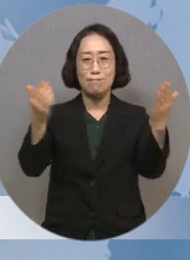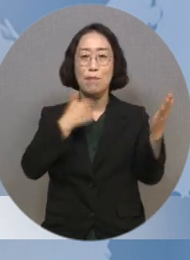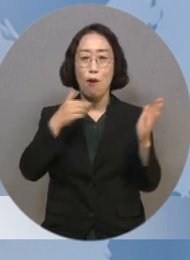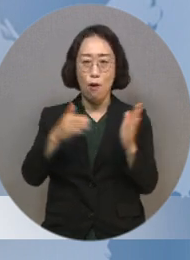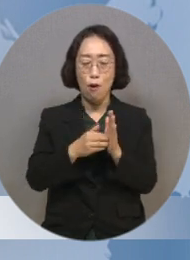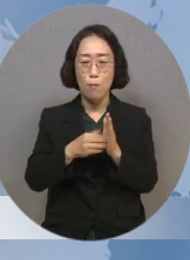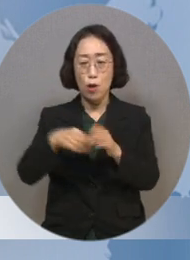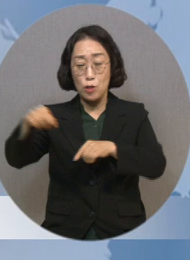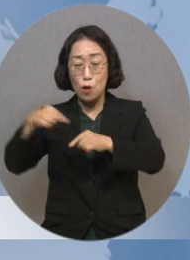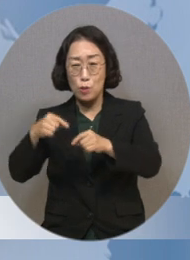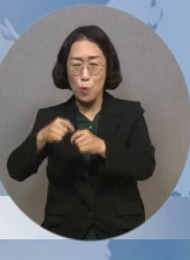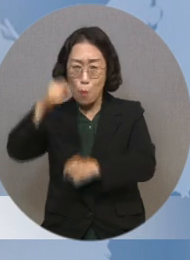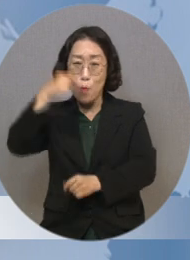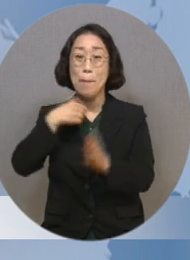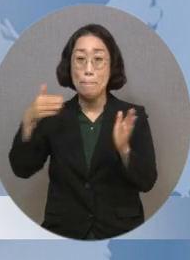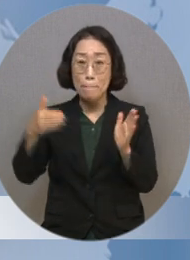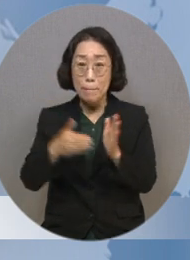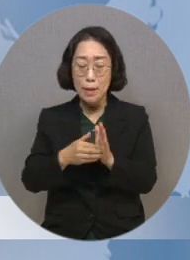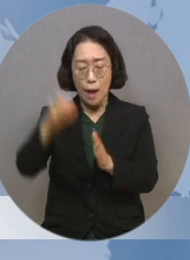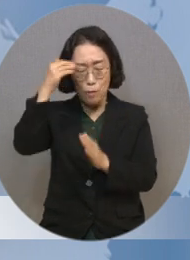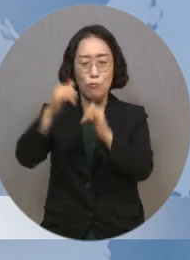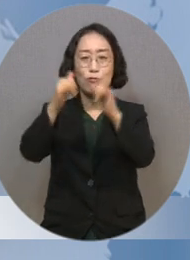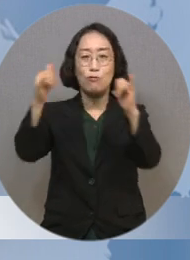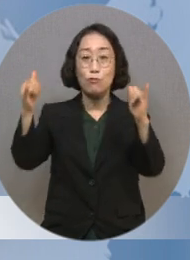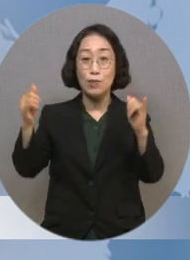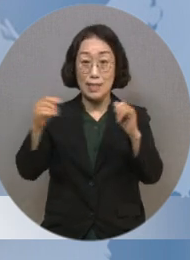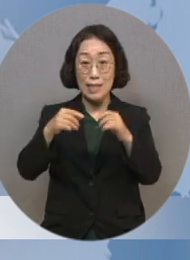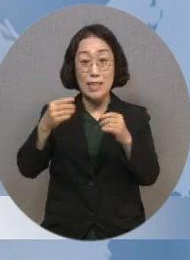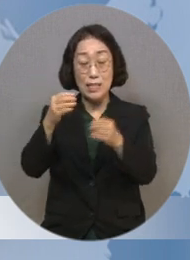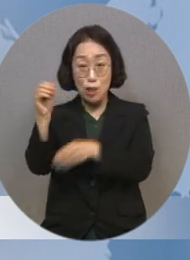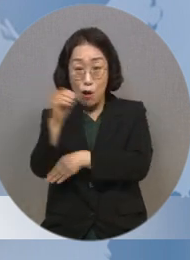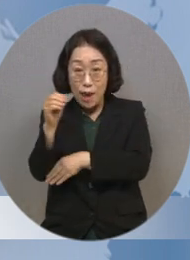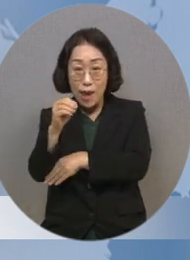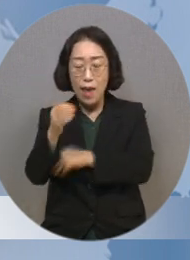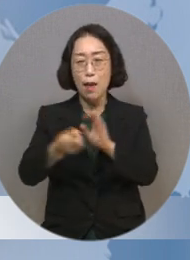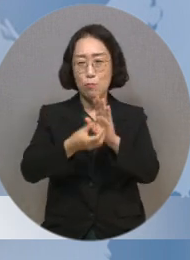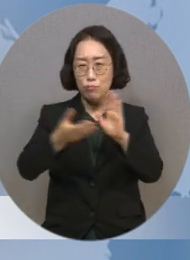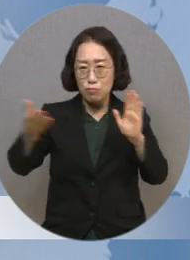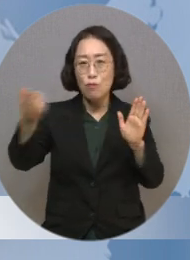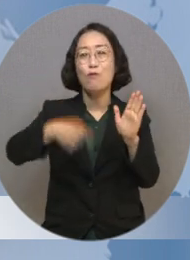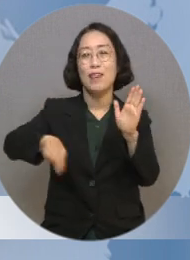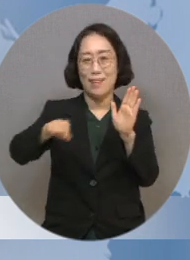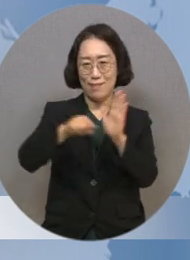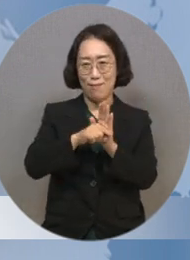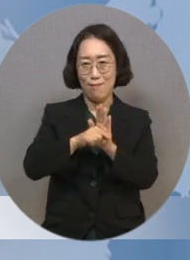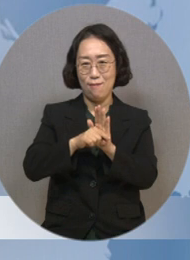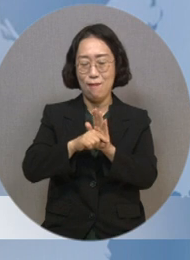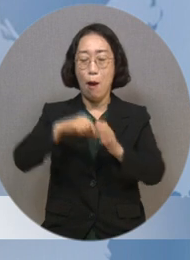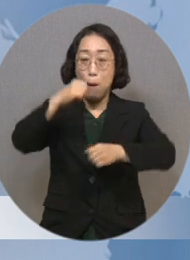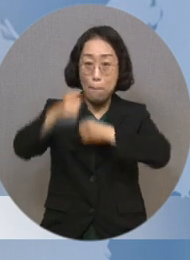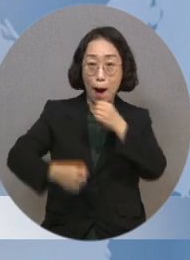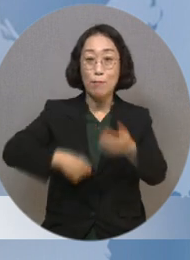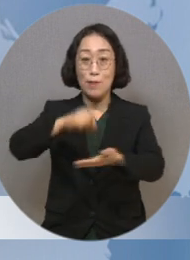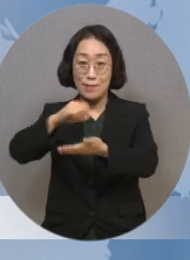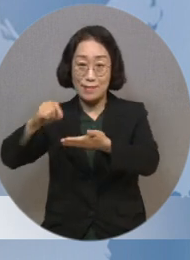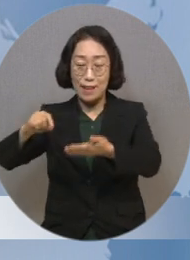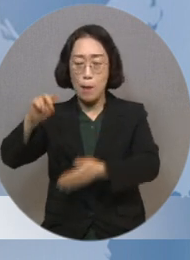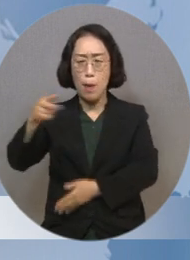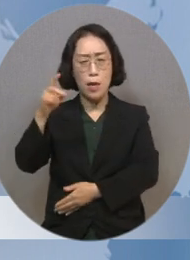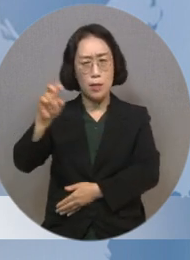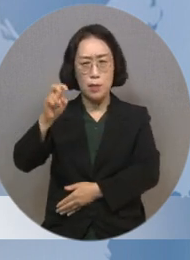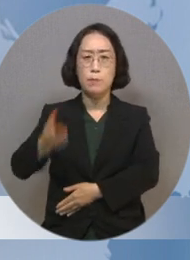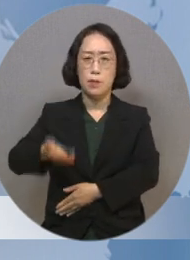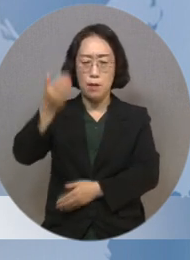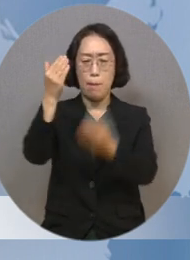담았던 그는 한국 서해의 대중성과 예술성을 알리기 위해 거침없이 쓴다라는 주제로 120여 점의